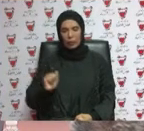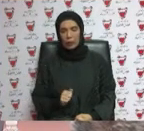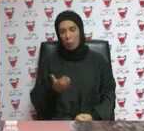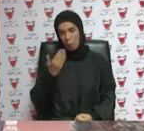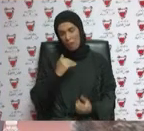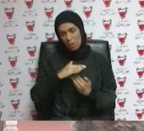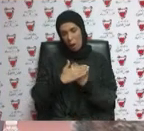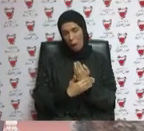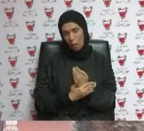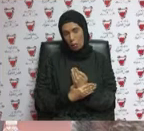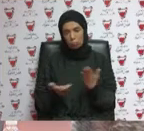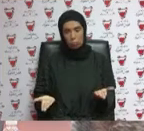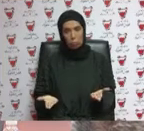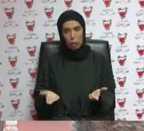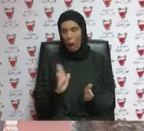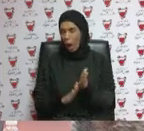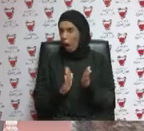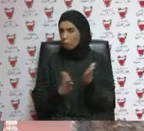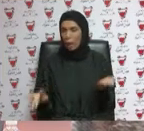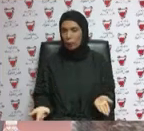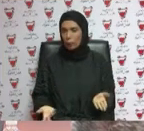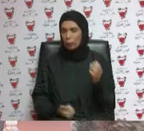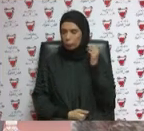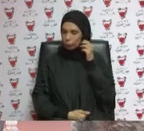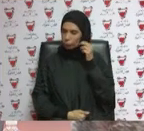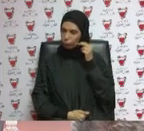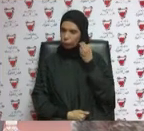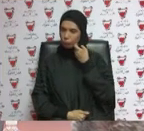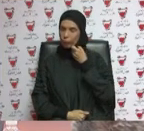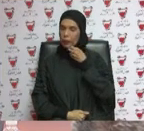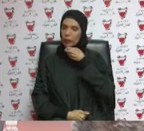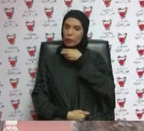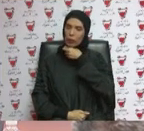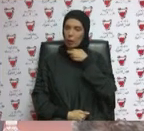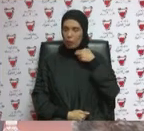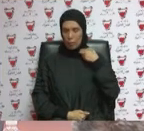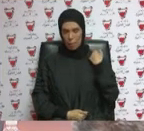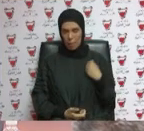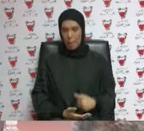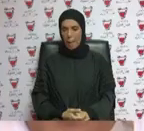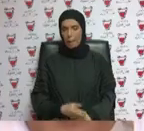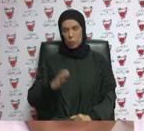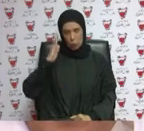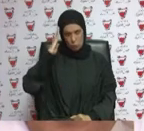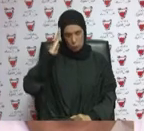رعاية هذا واحد من جوانب الذي تعرض للخطر. والشكر